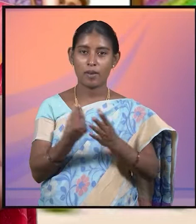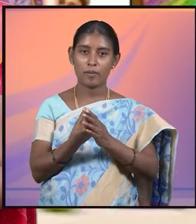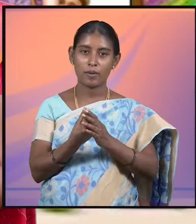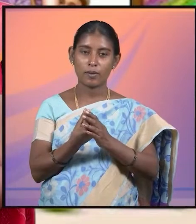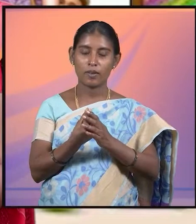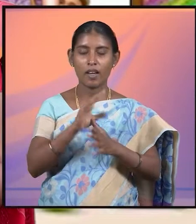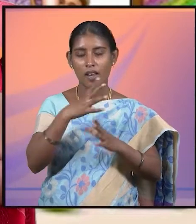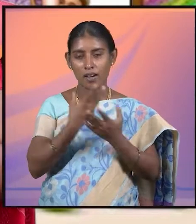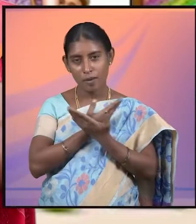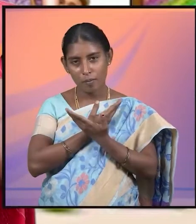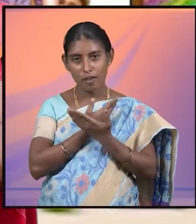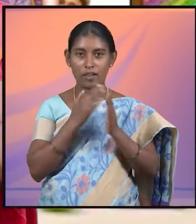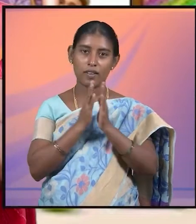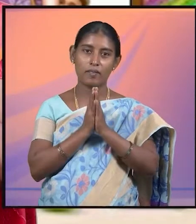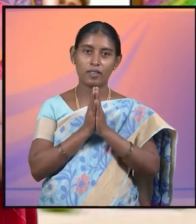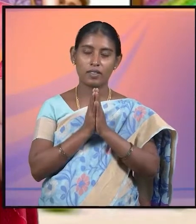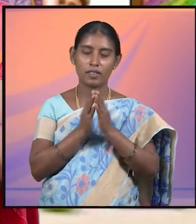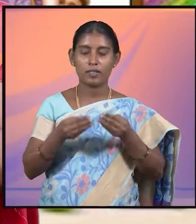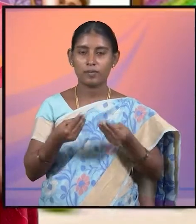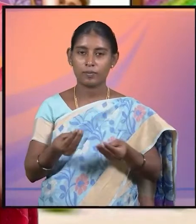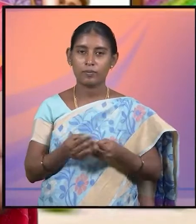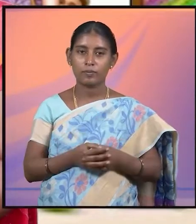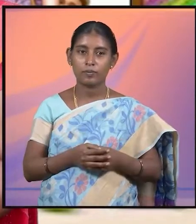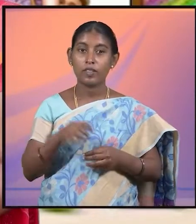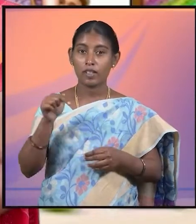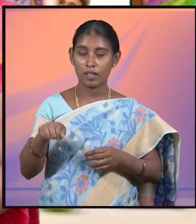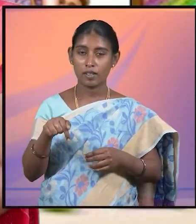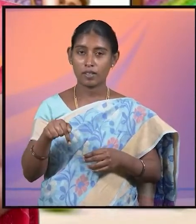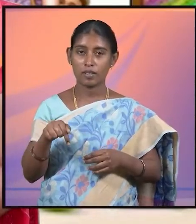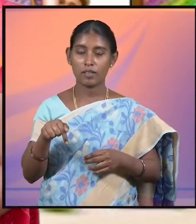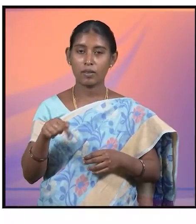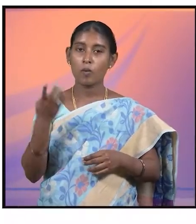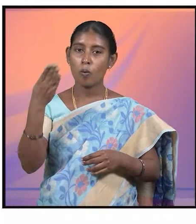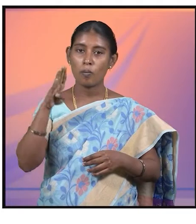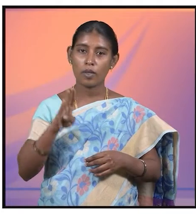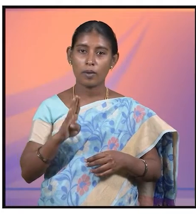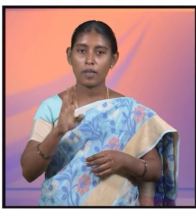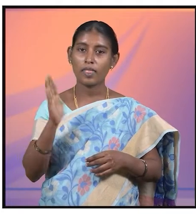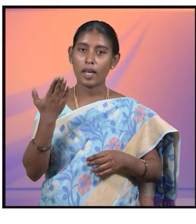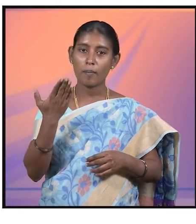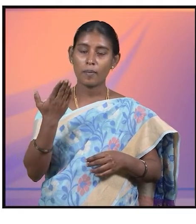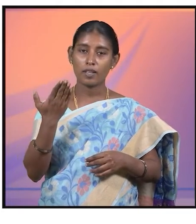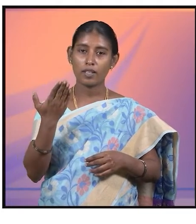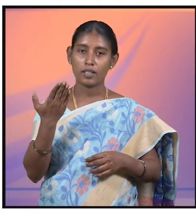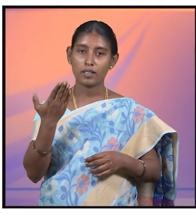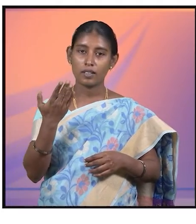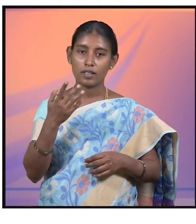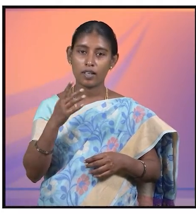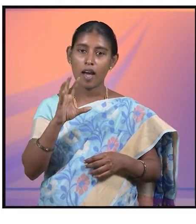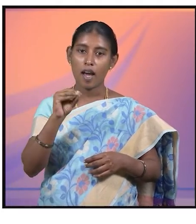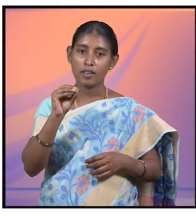செல்வங்கள் அனைவருக்கும் என் அன்பான வணக்கம். இன்று நாம் 9ஆம் வகுப்பு தமிழ்